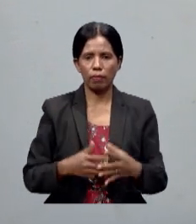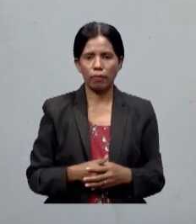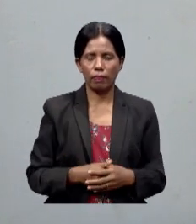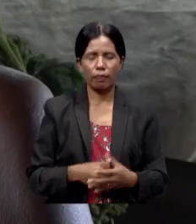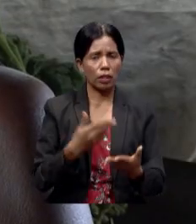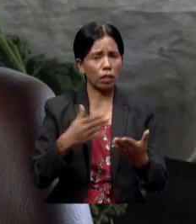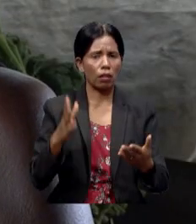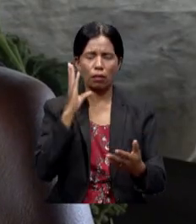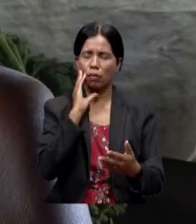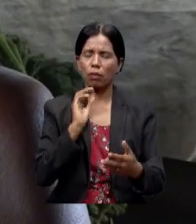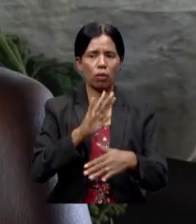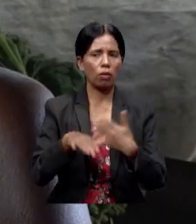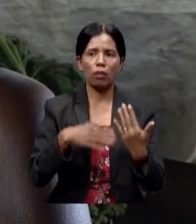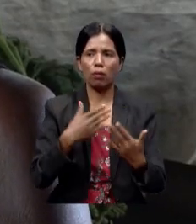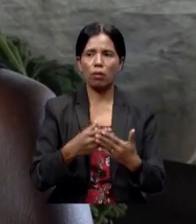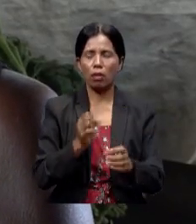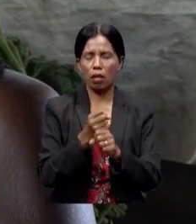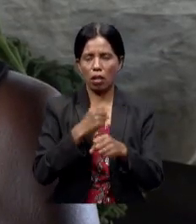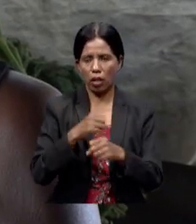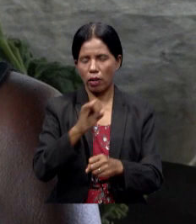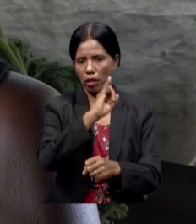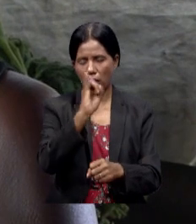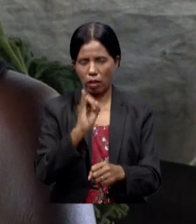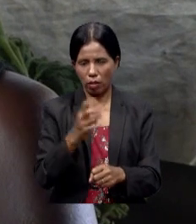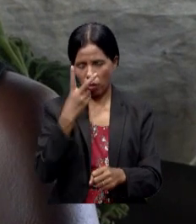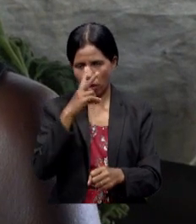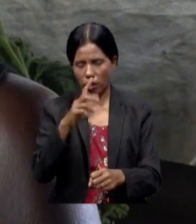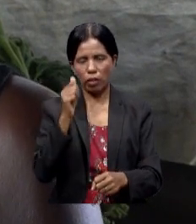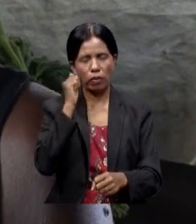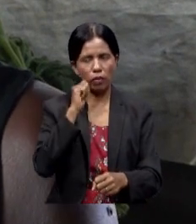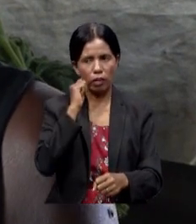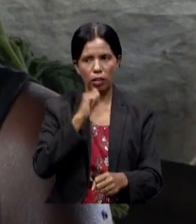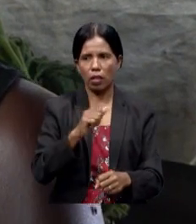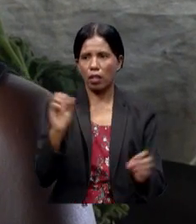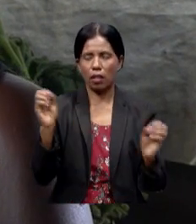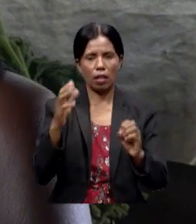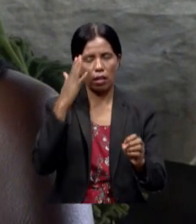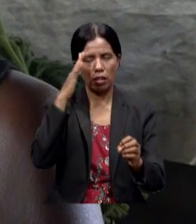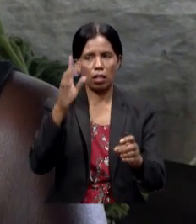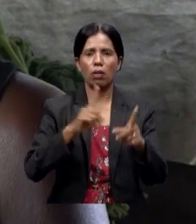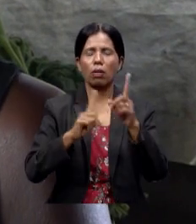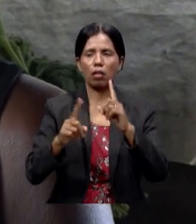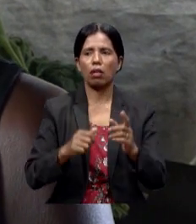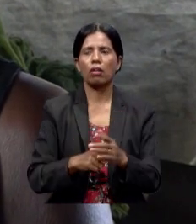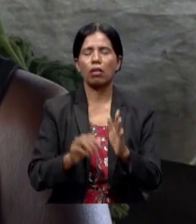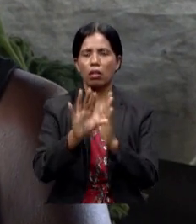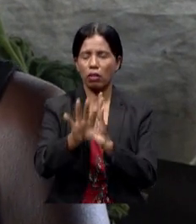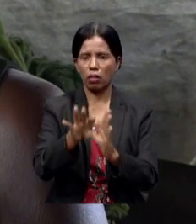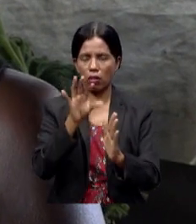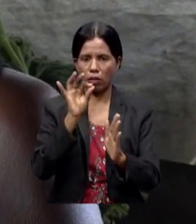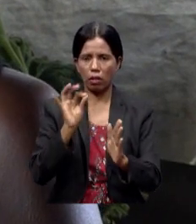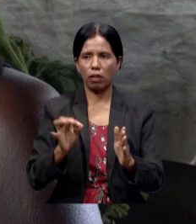boko ho tu hau foi nene investiga tama dia ema feto ida ke nia lahatene kualia ane mak foi hetan be rai